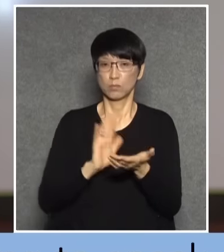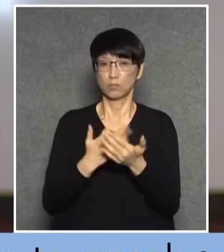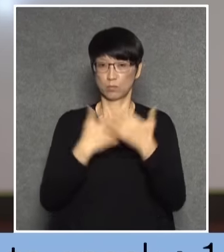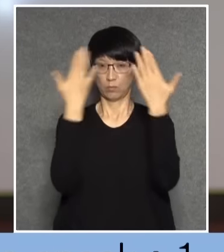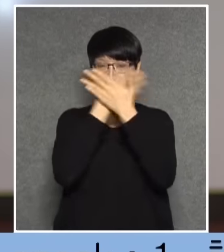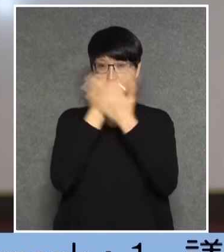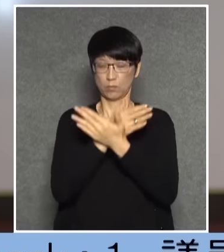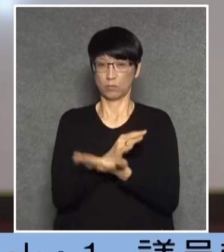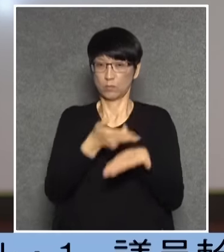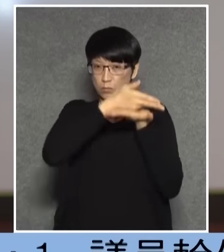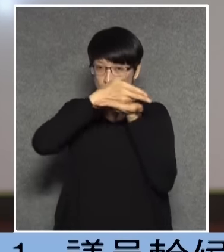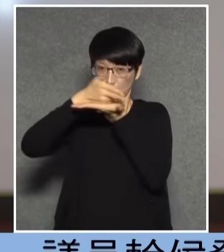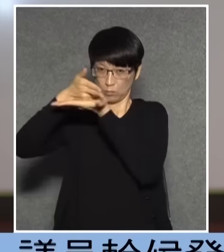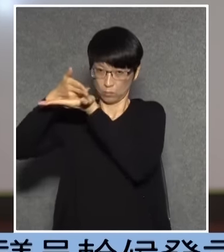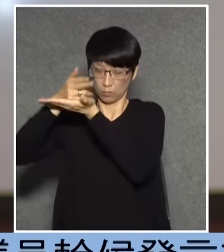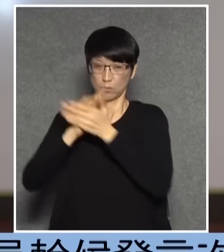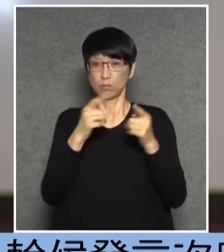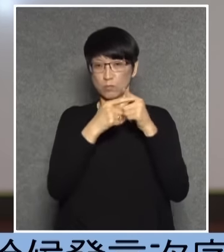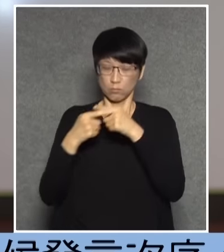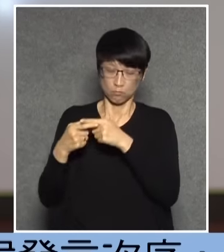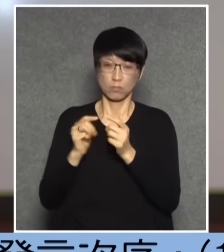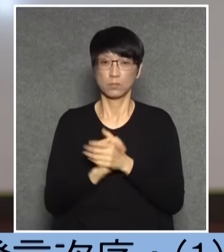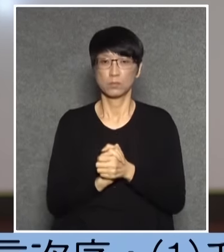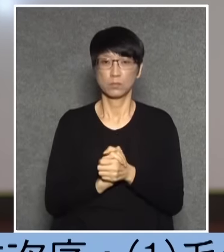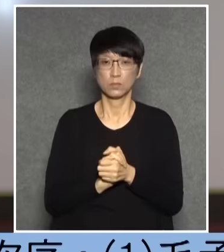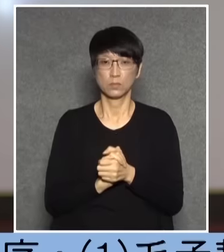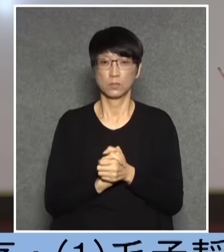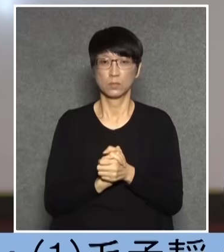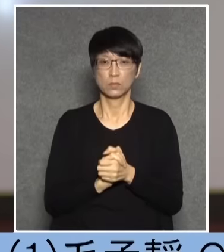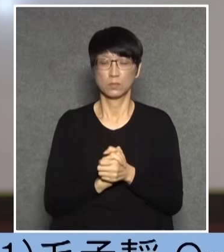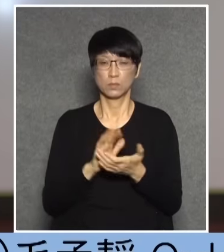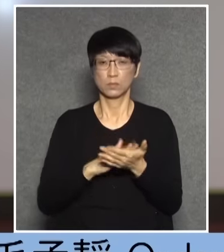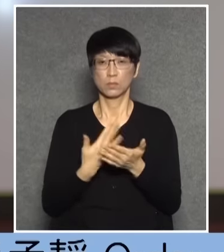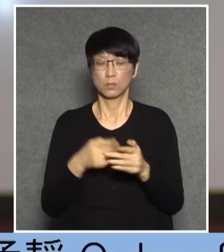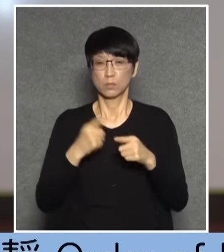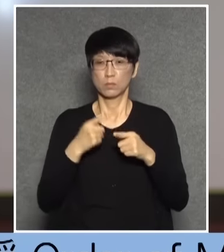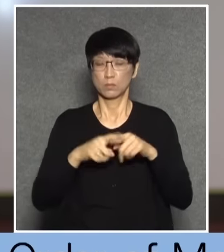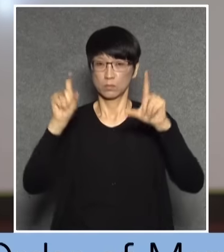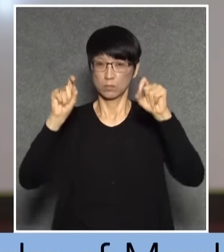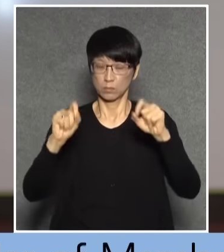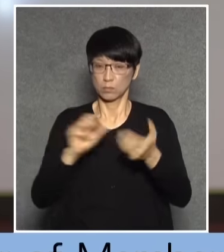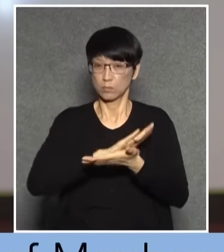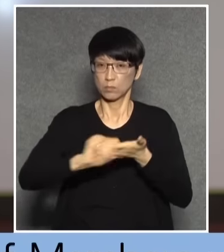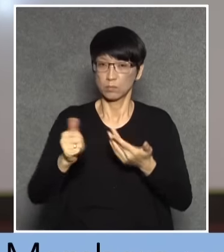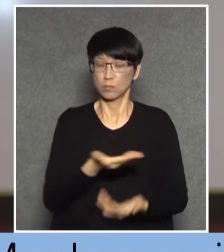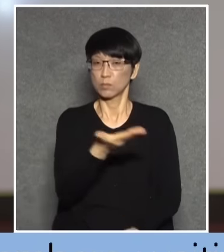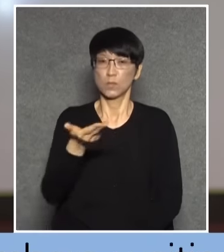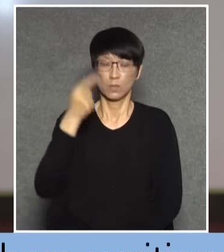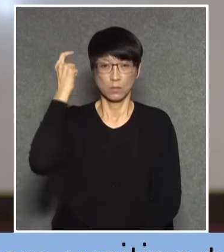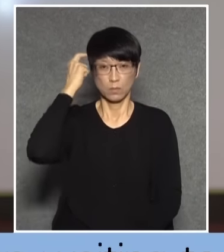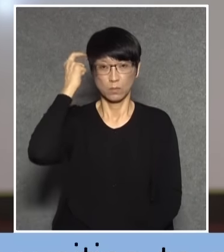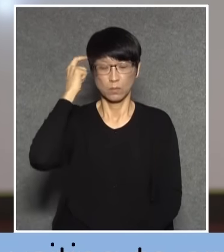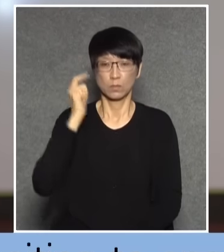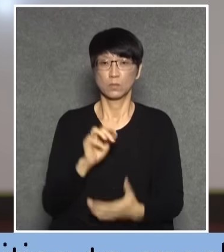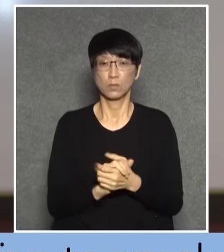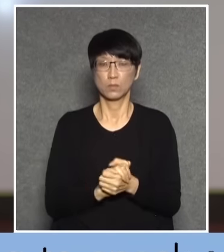播咁咪睇住噶嘛，啲人係咪？咁咪大家真理越辯越明咯，起碼大家知道，喂咩地？喂